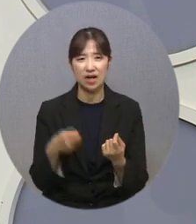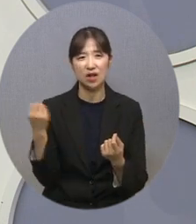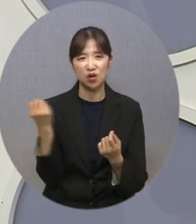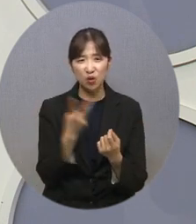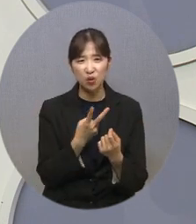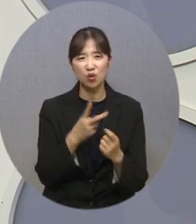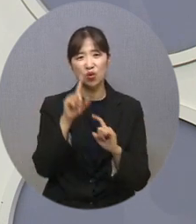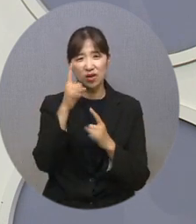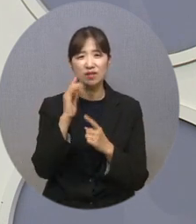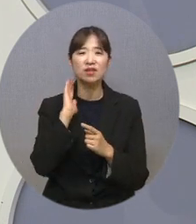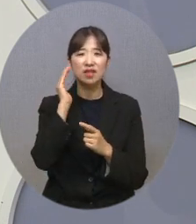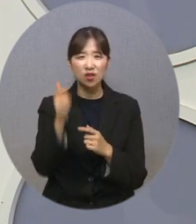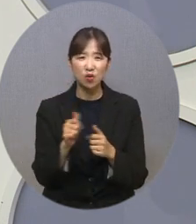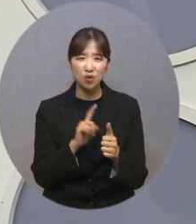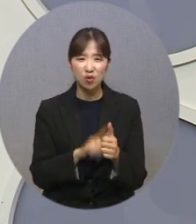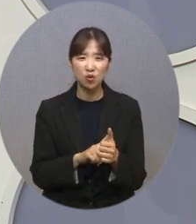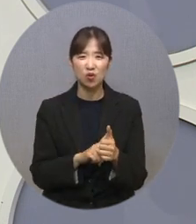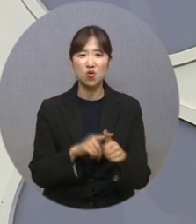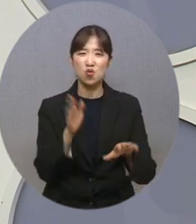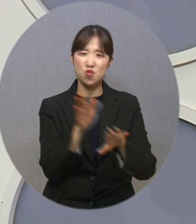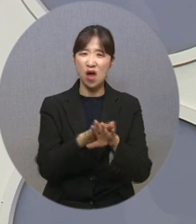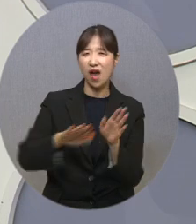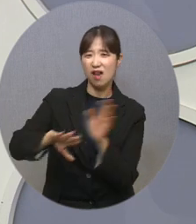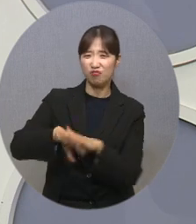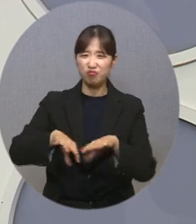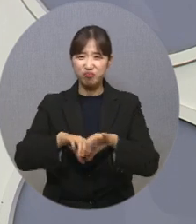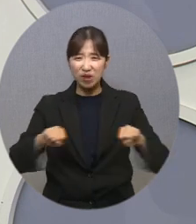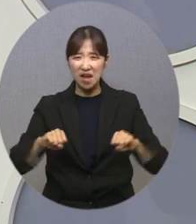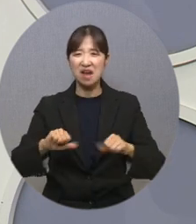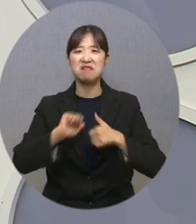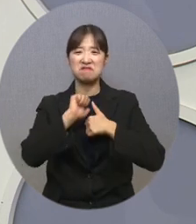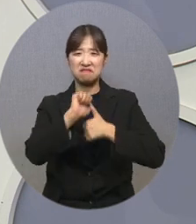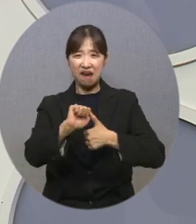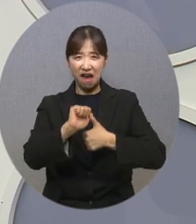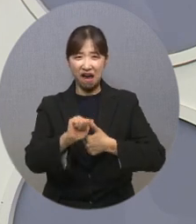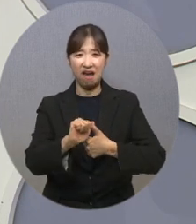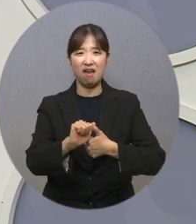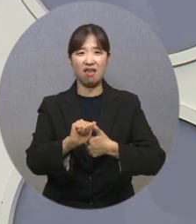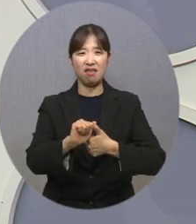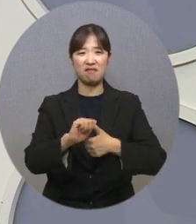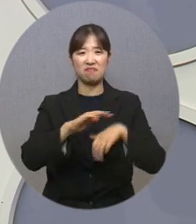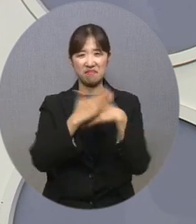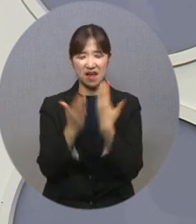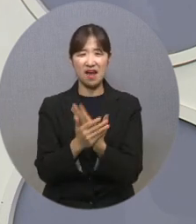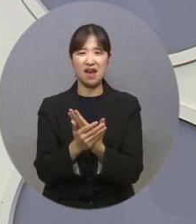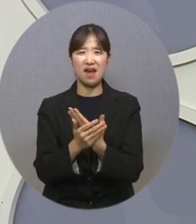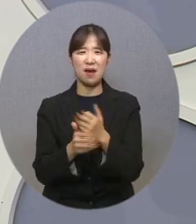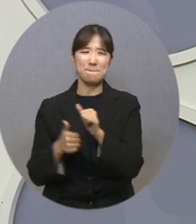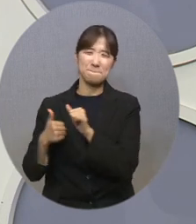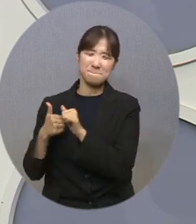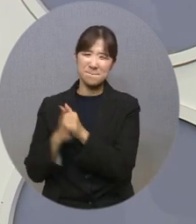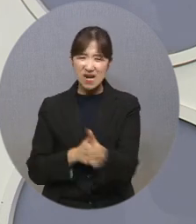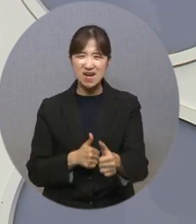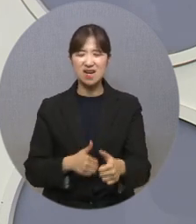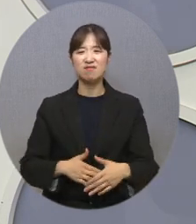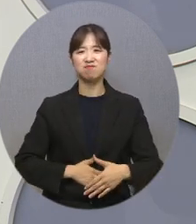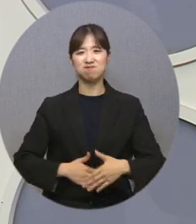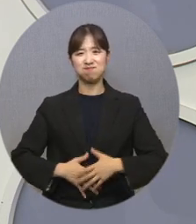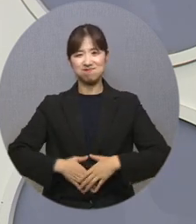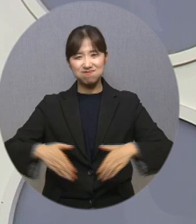이승만 대통령이 좌익우익 싸움에서 다 이겨내고